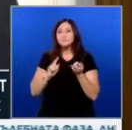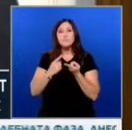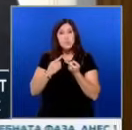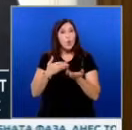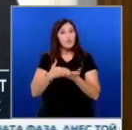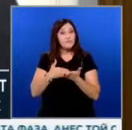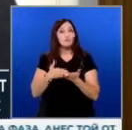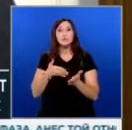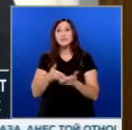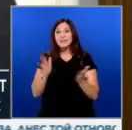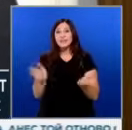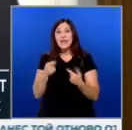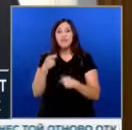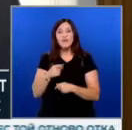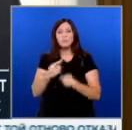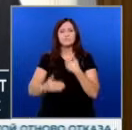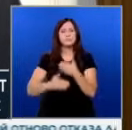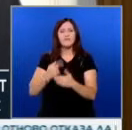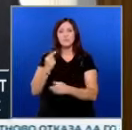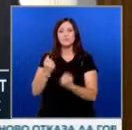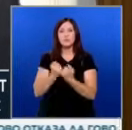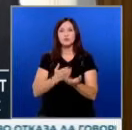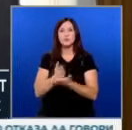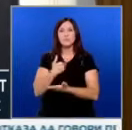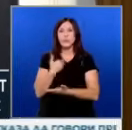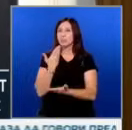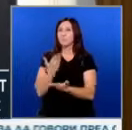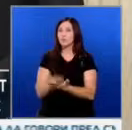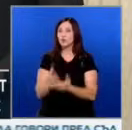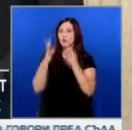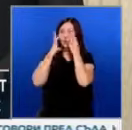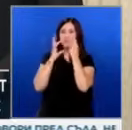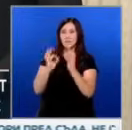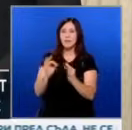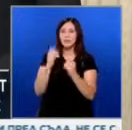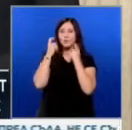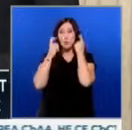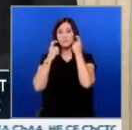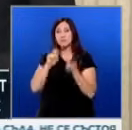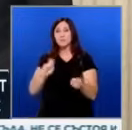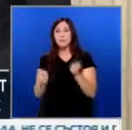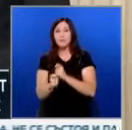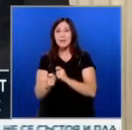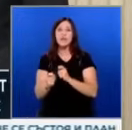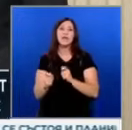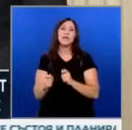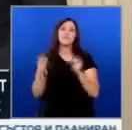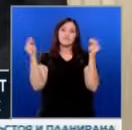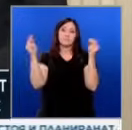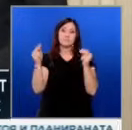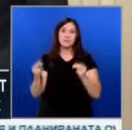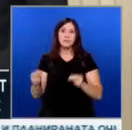това, следва на първо място, според мен, да предложите внимателно обмислени промени в състава на